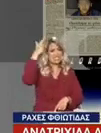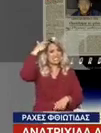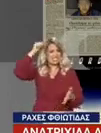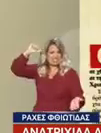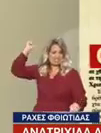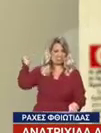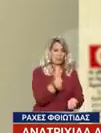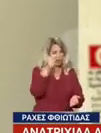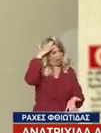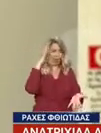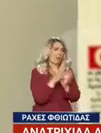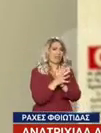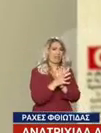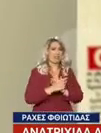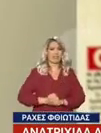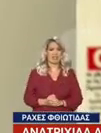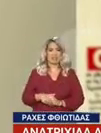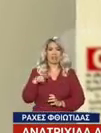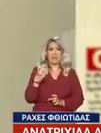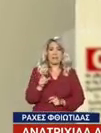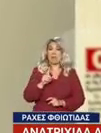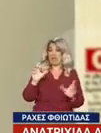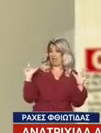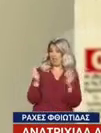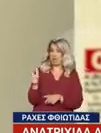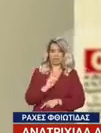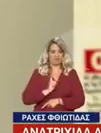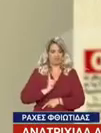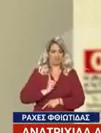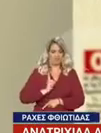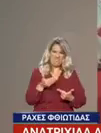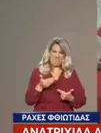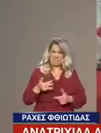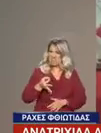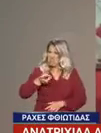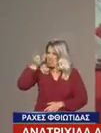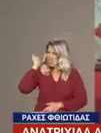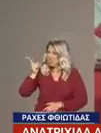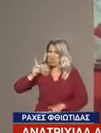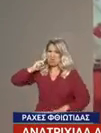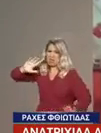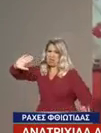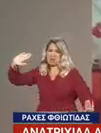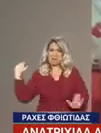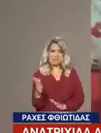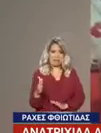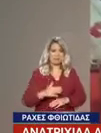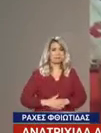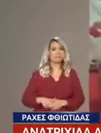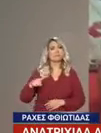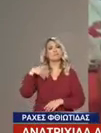νεαρής κοπέλας. Έσπασε ο ψαράς, ομολόγησε το φόνο της 17χρονης μαθήτριας. Πριν από 13 χρόνια